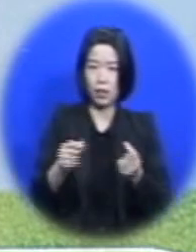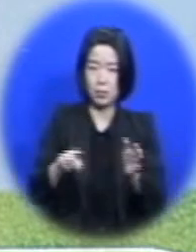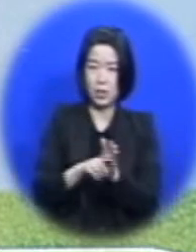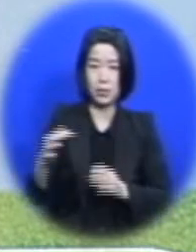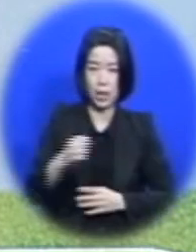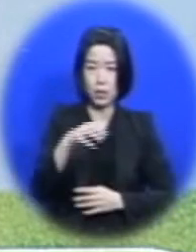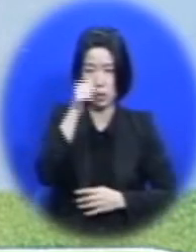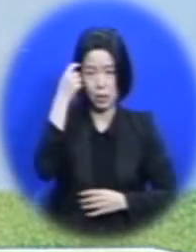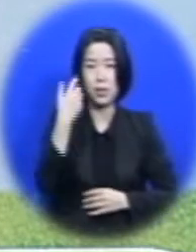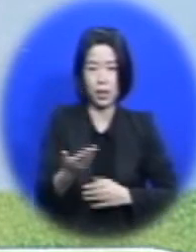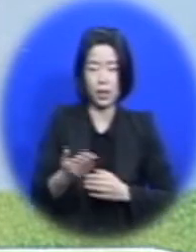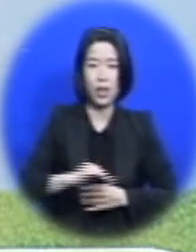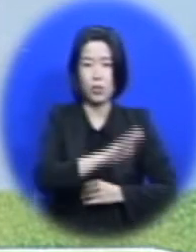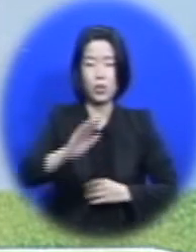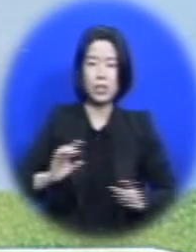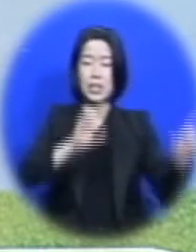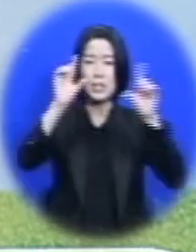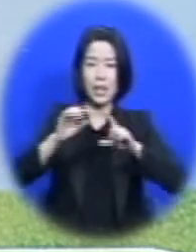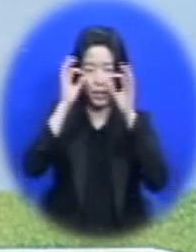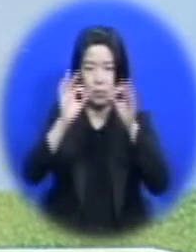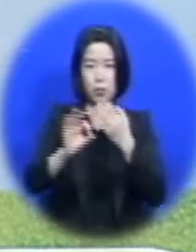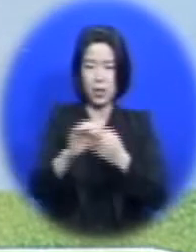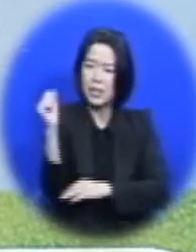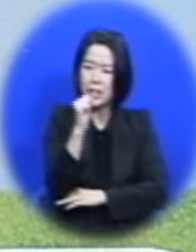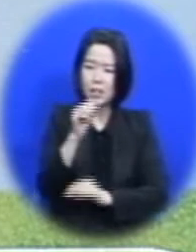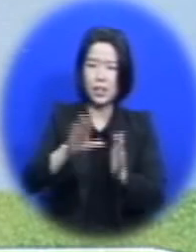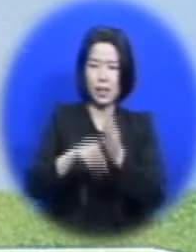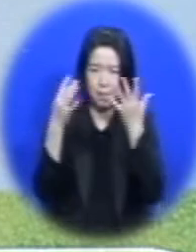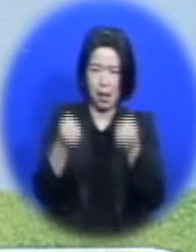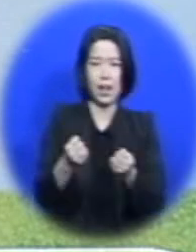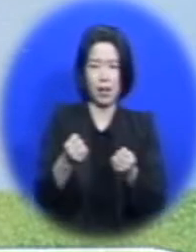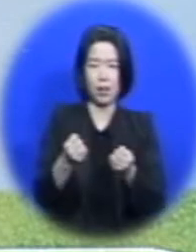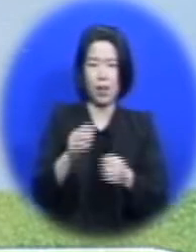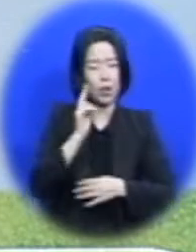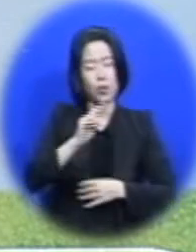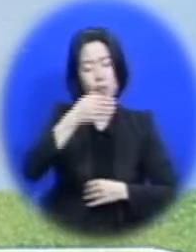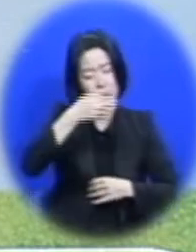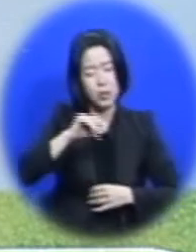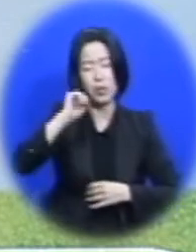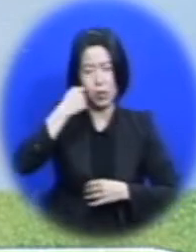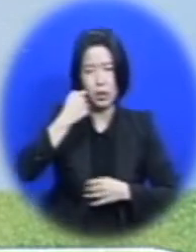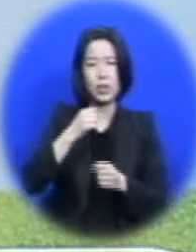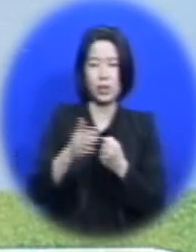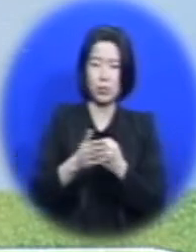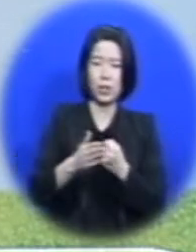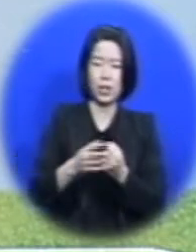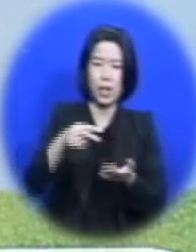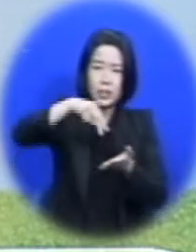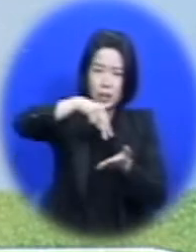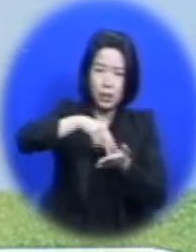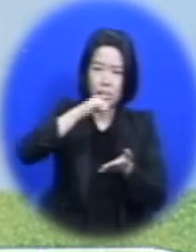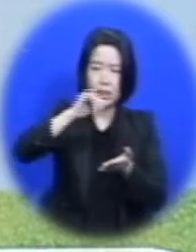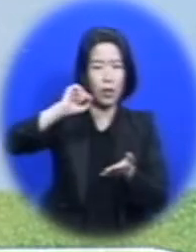셨나요 우리는 살다가 보면 흔들릴 때가 많습니다 너무너무 힘들고 어려워서 서 있기가